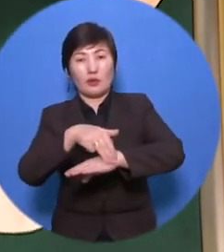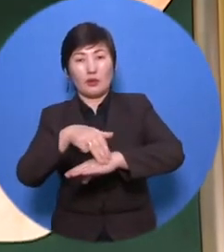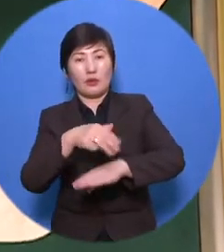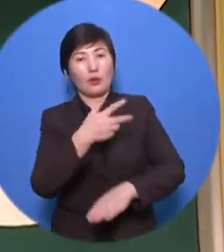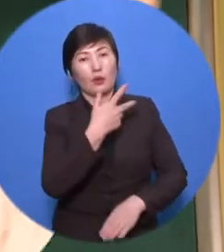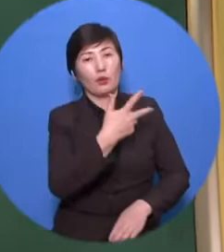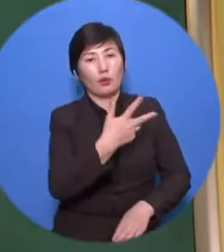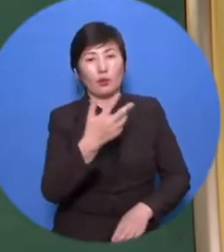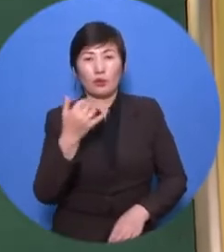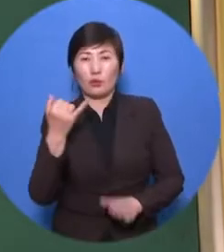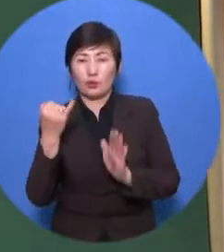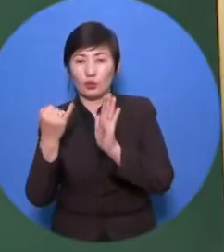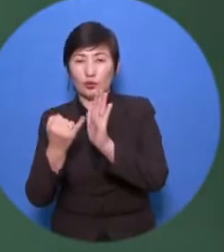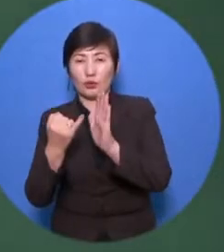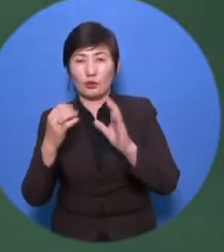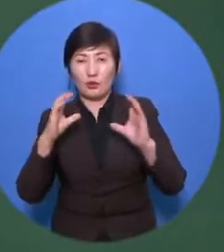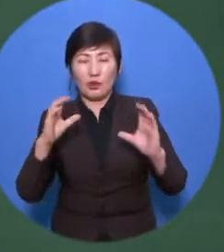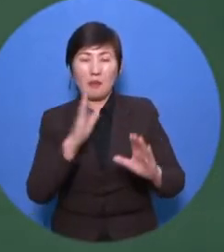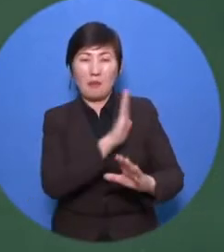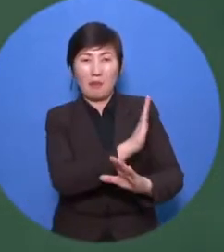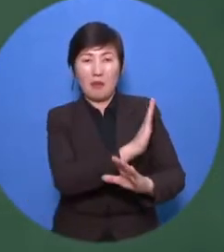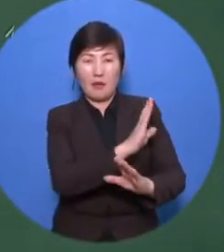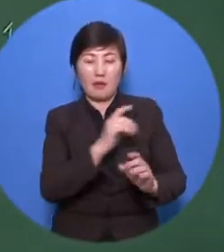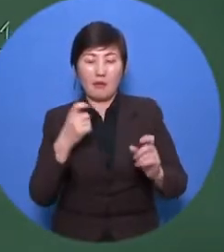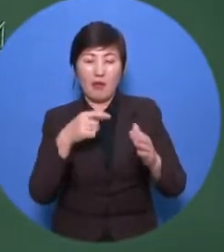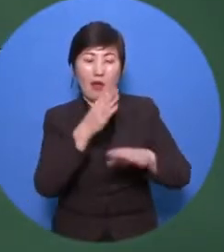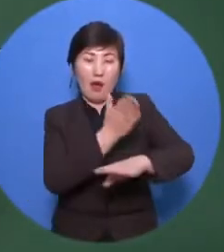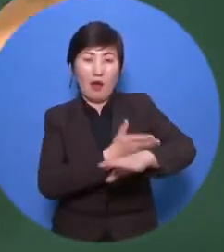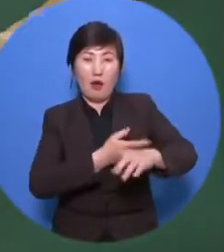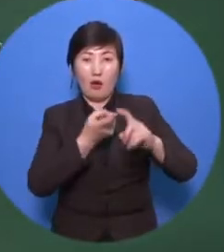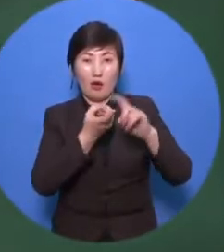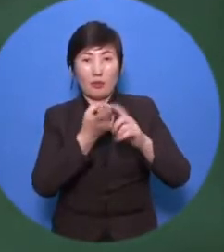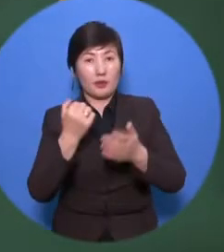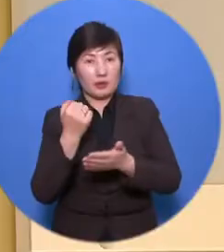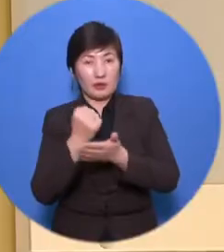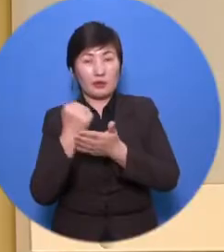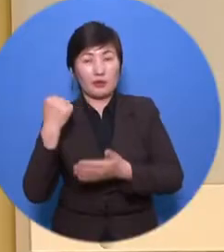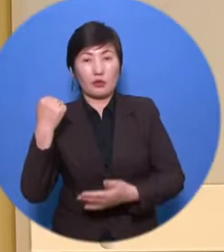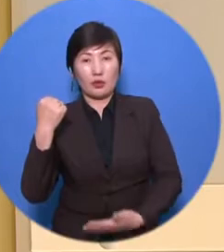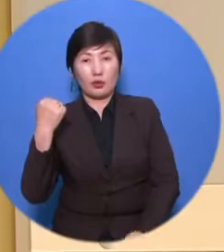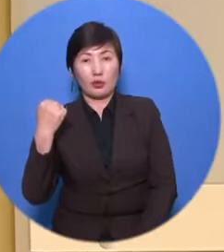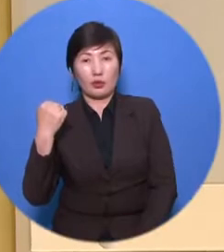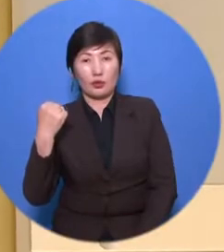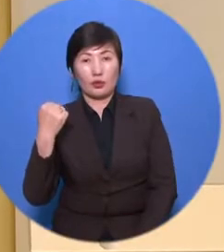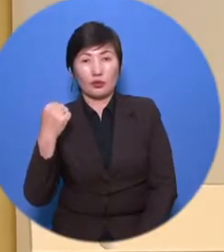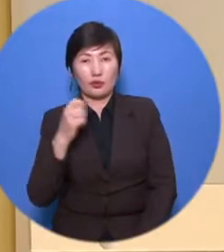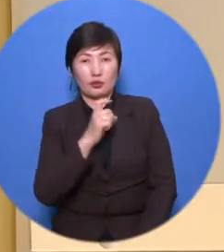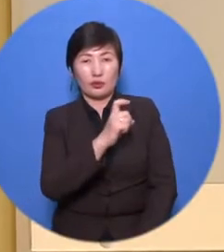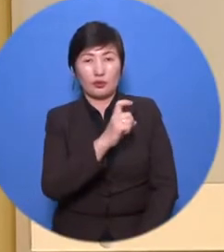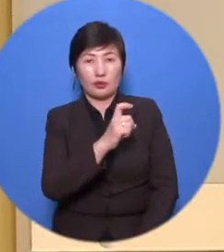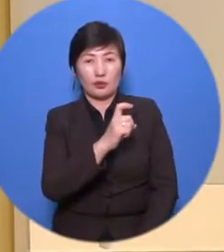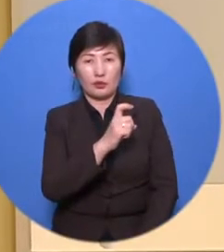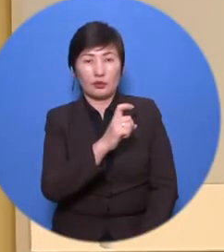3 6 гэсэн координаттай b цэг орших уу гэдгийг шалгая. За мөн x хувьсгачийн оронд